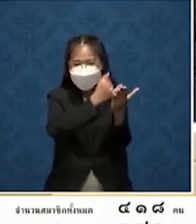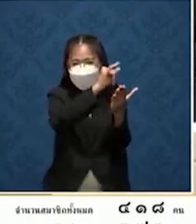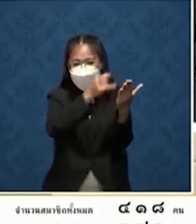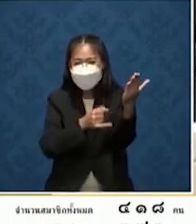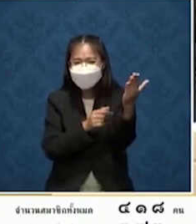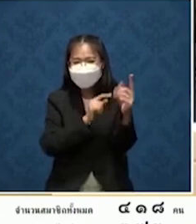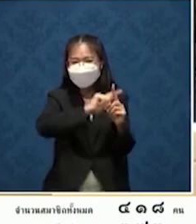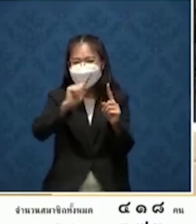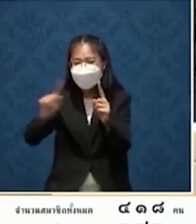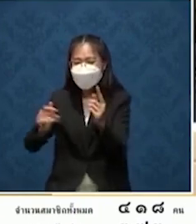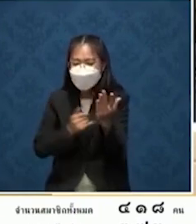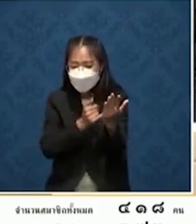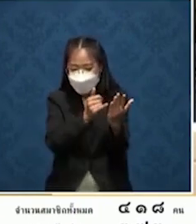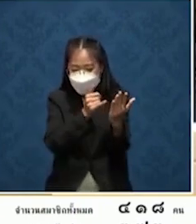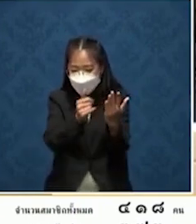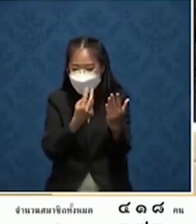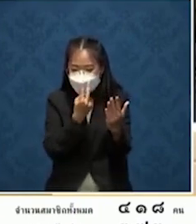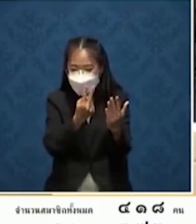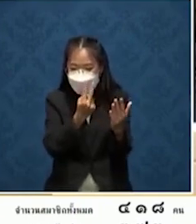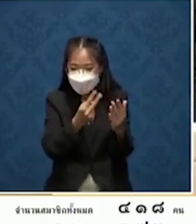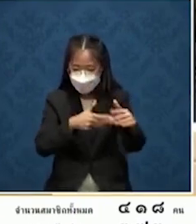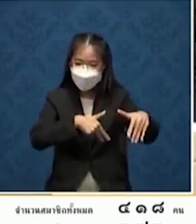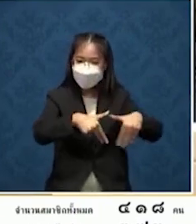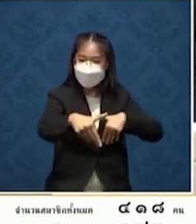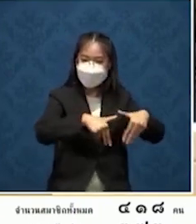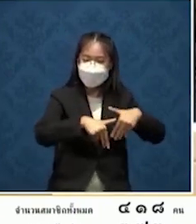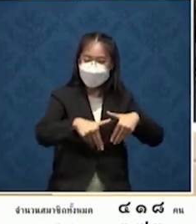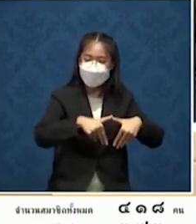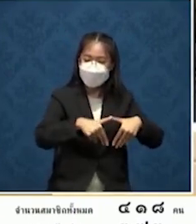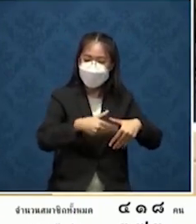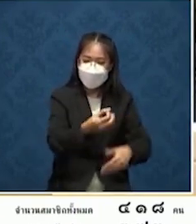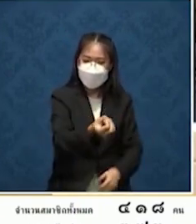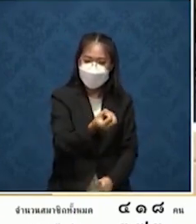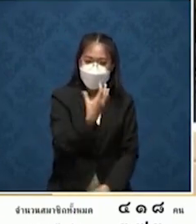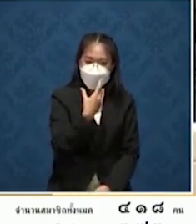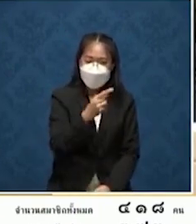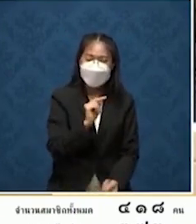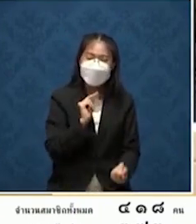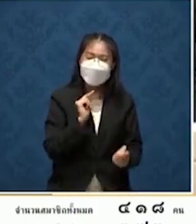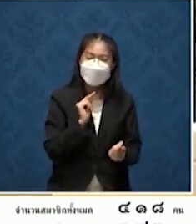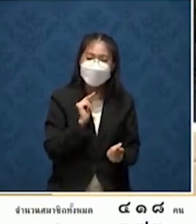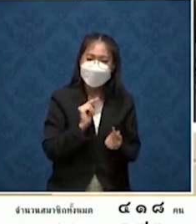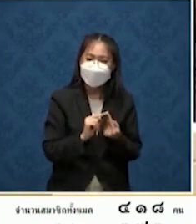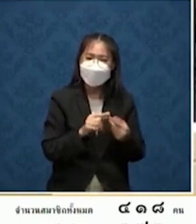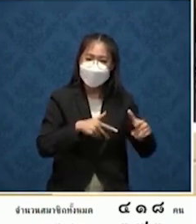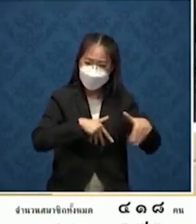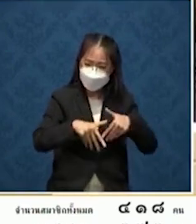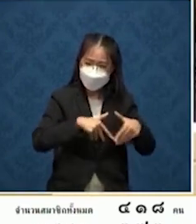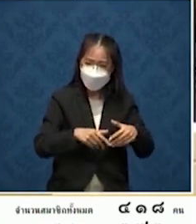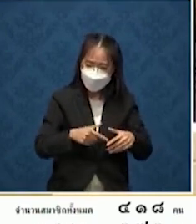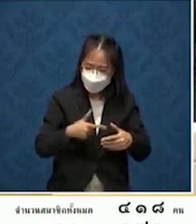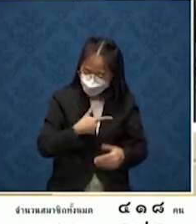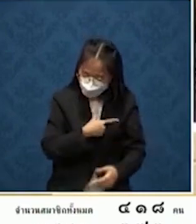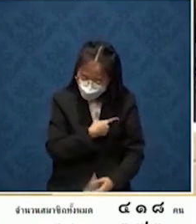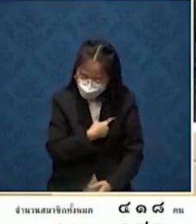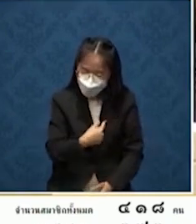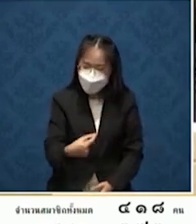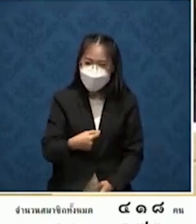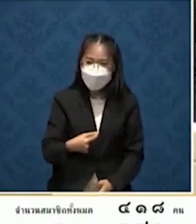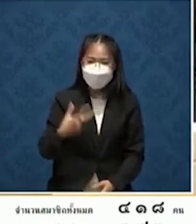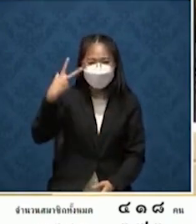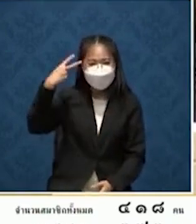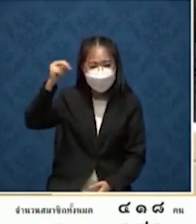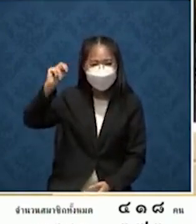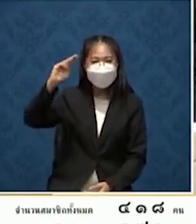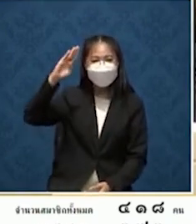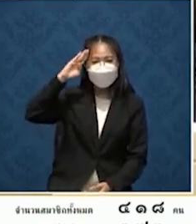ที่เราได้รับการสะท้อนจากพี่น้องประชาชนนะครับประชาชนเนี่ยชื่นชมนะครับท่านนายกรัฐมนตรีนะครับที่ช่